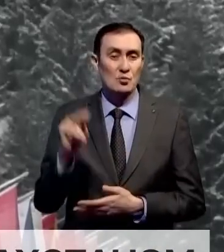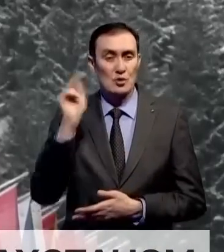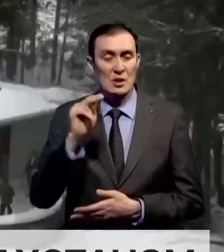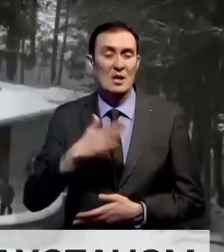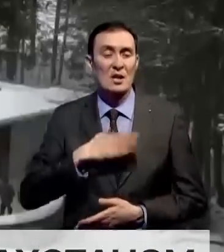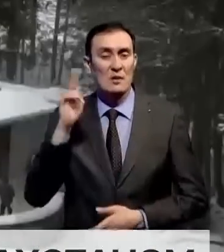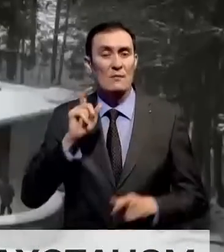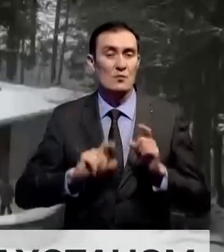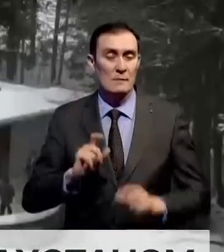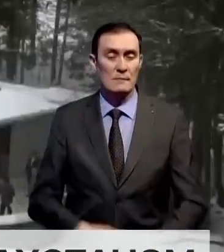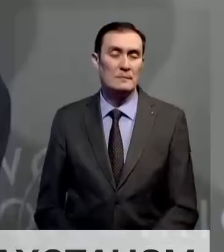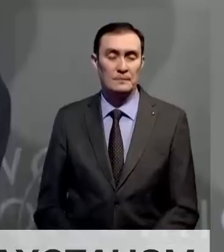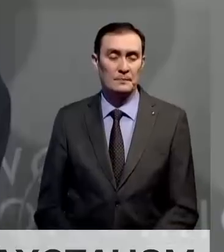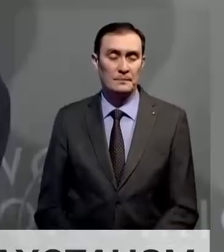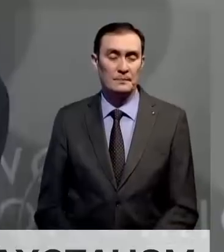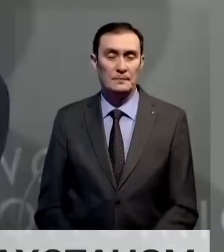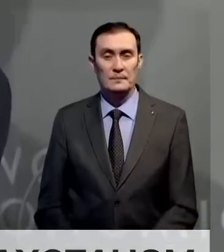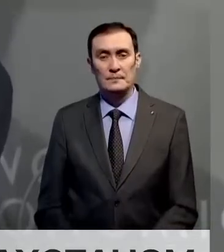учащихся наших вузов.